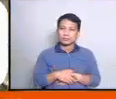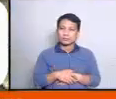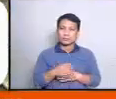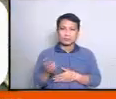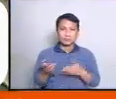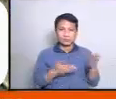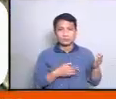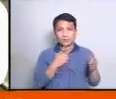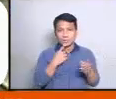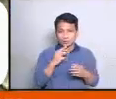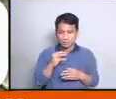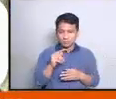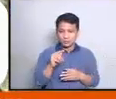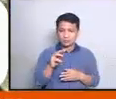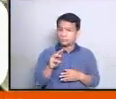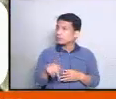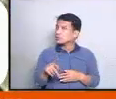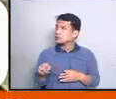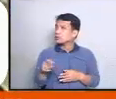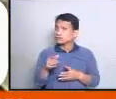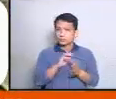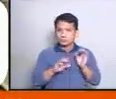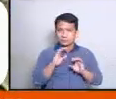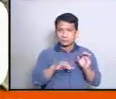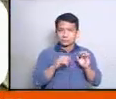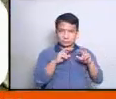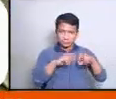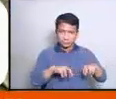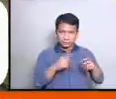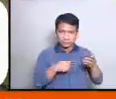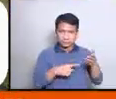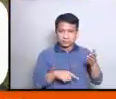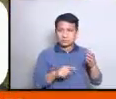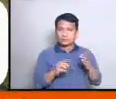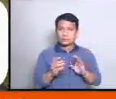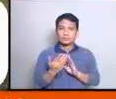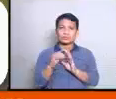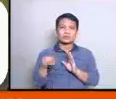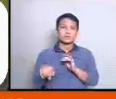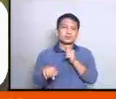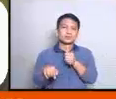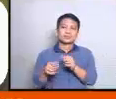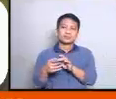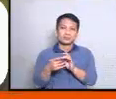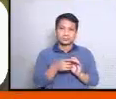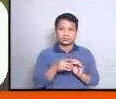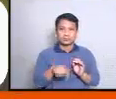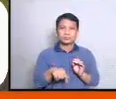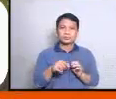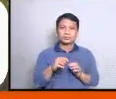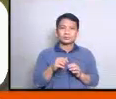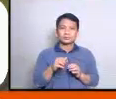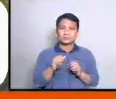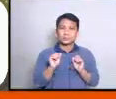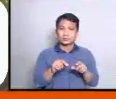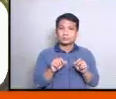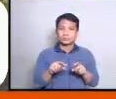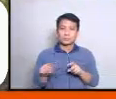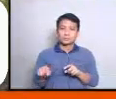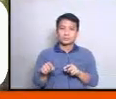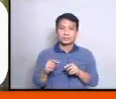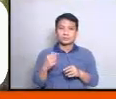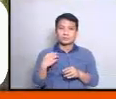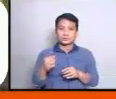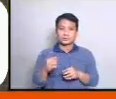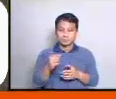Dadalhin naman sa MPD Crime Lab ang mga kemikal para masuri. Maharap naman sa kaso kaugnay sa di otorisadong pagbebenta ng mga